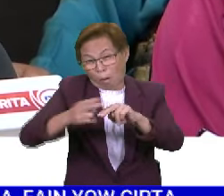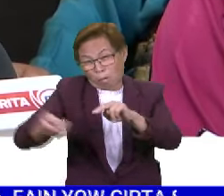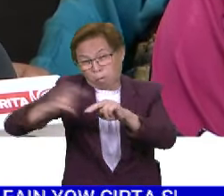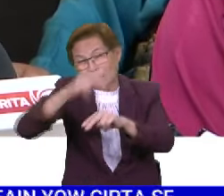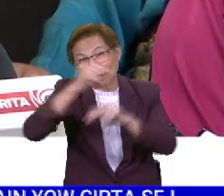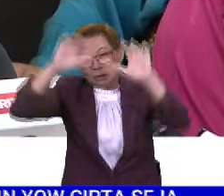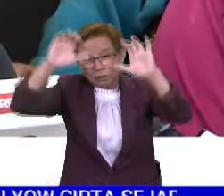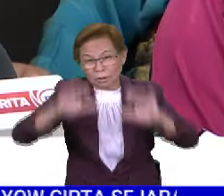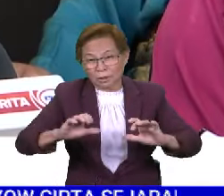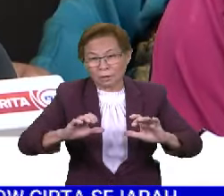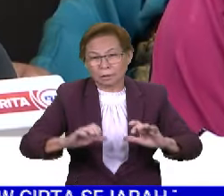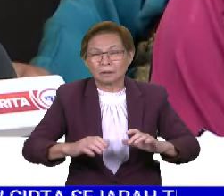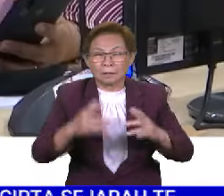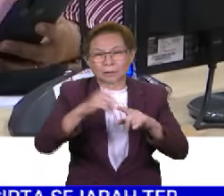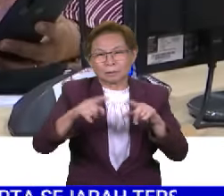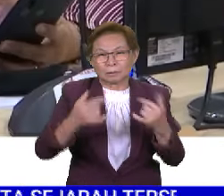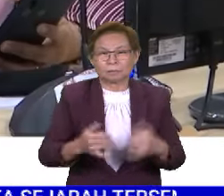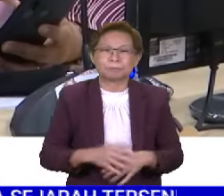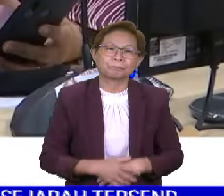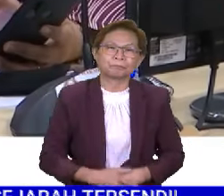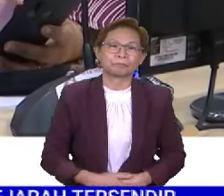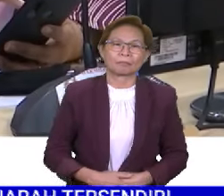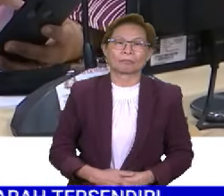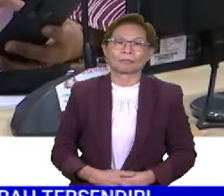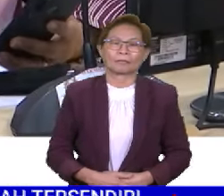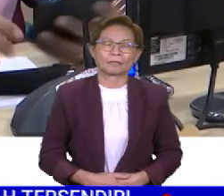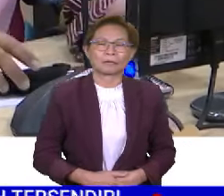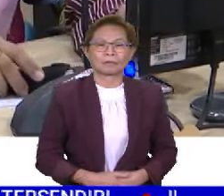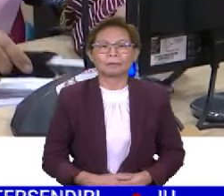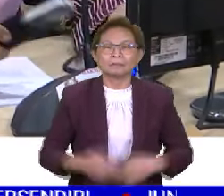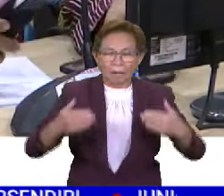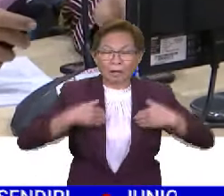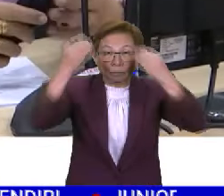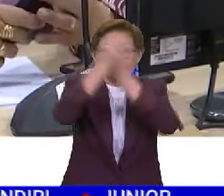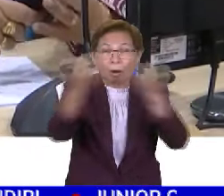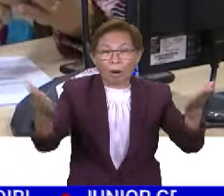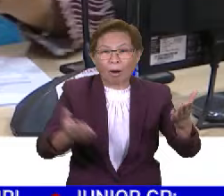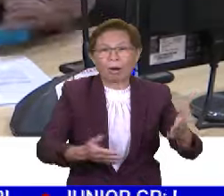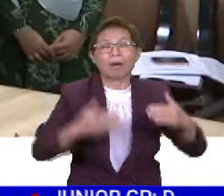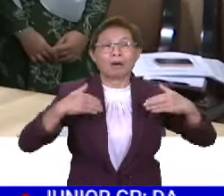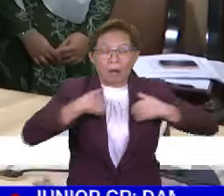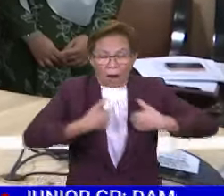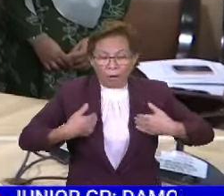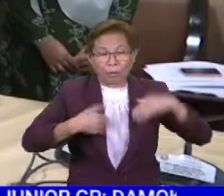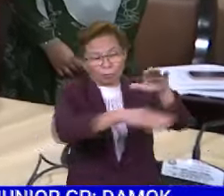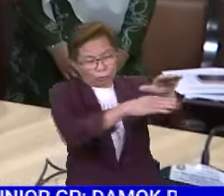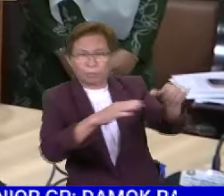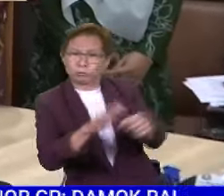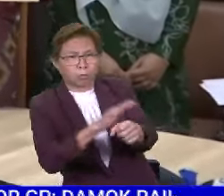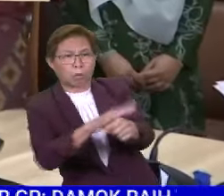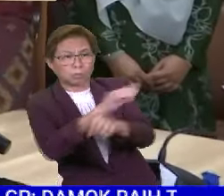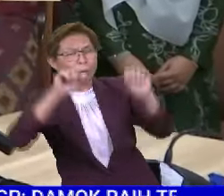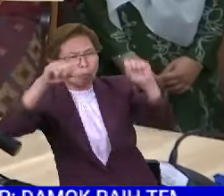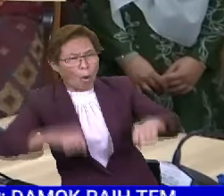kaedah kaku tuh kadas maksud beliau turut memberitahu bakalan hewan kurban tahun ini mencukupi